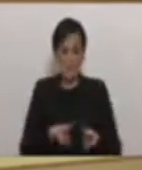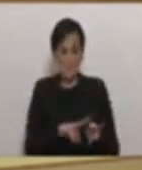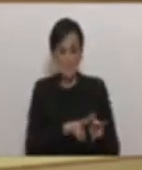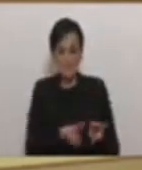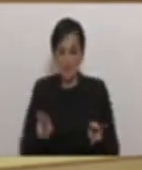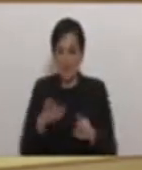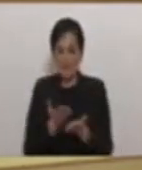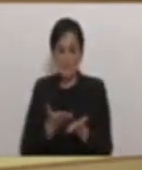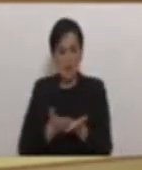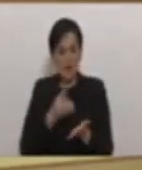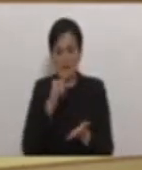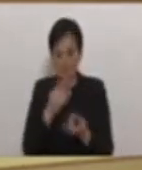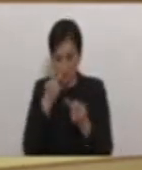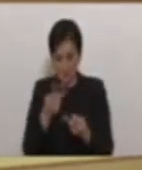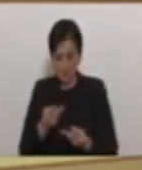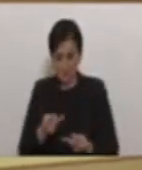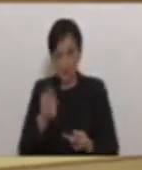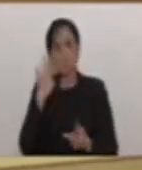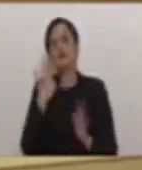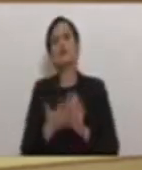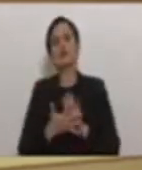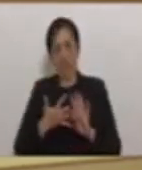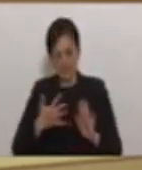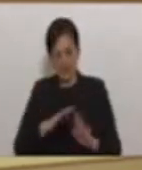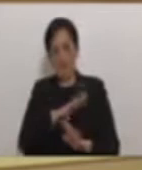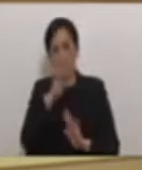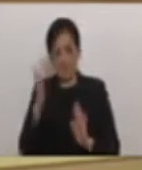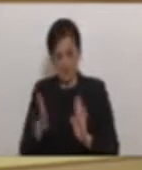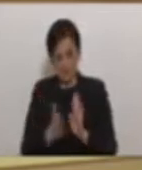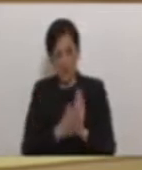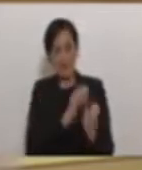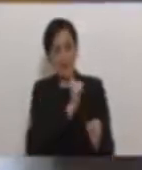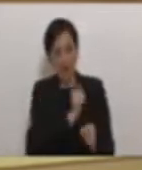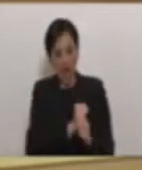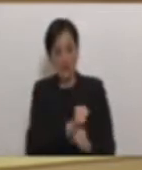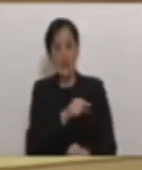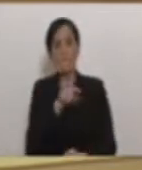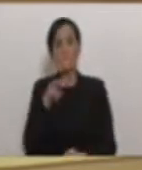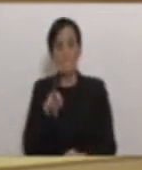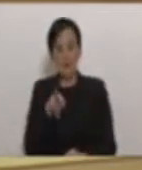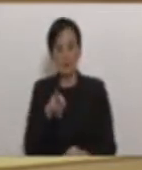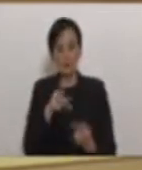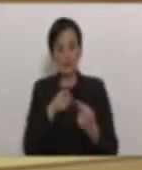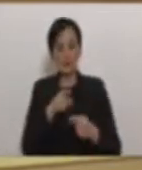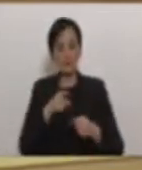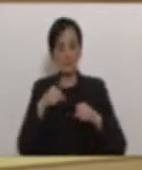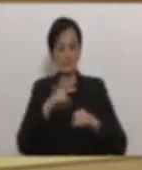ვერ ნახავთ. Გასაგებია, რომ ამ ყველაფერს აკეთებ და ამ მეთოდებით იბრძვით ძალაუფლების